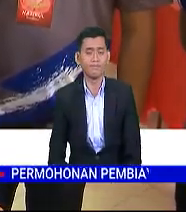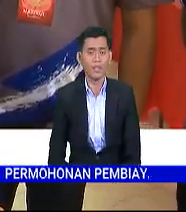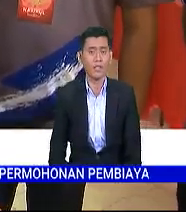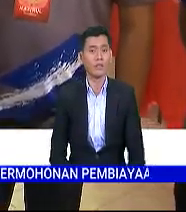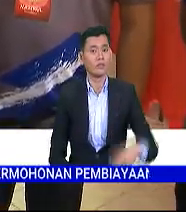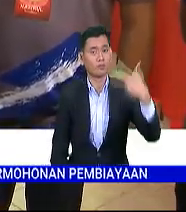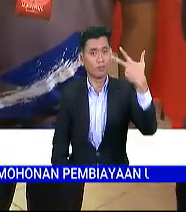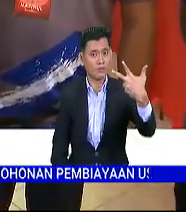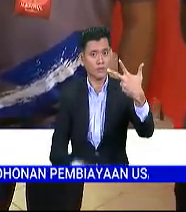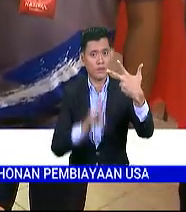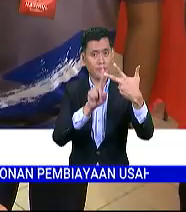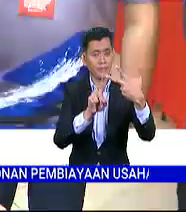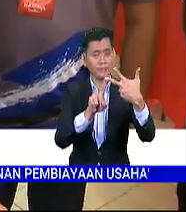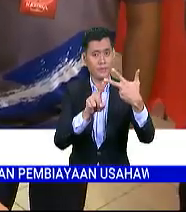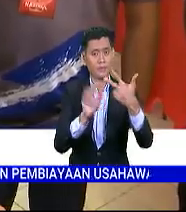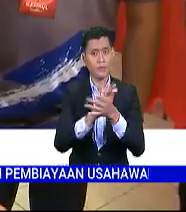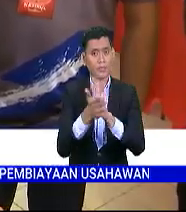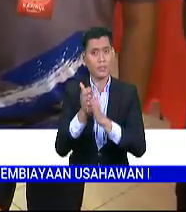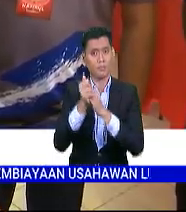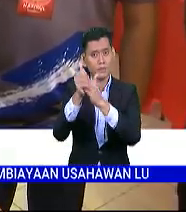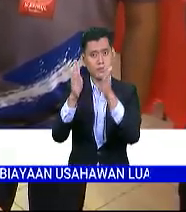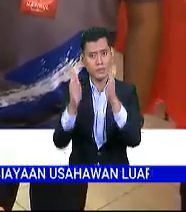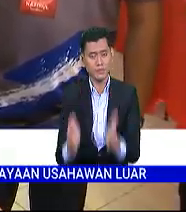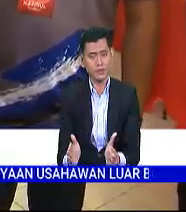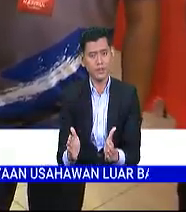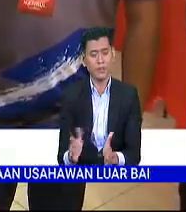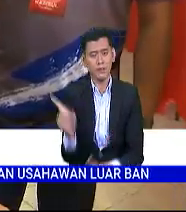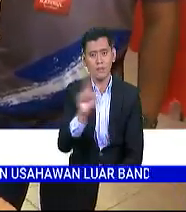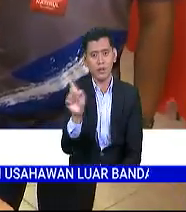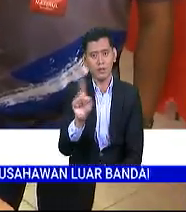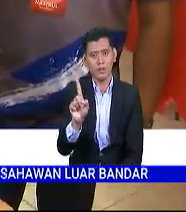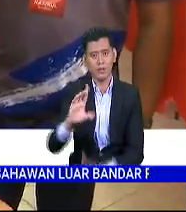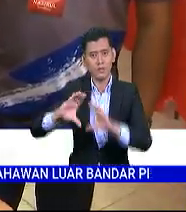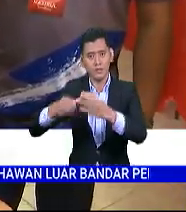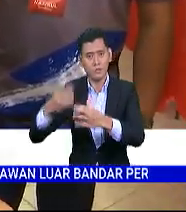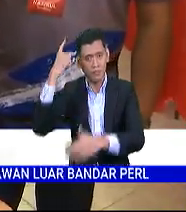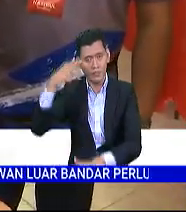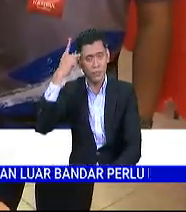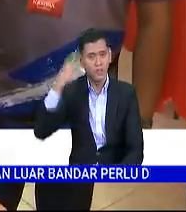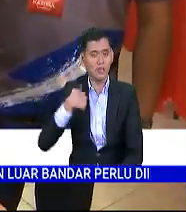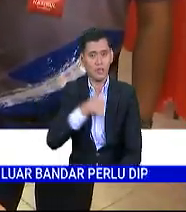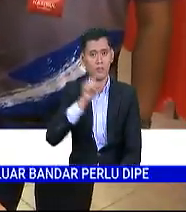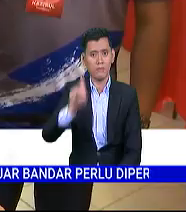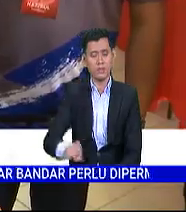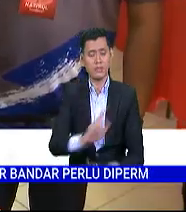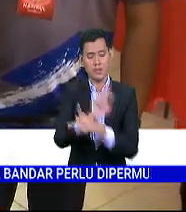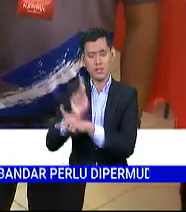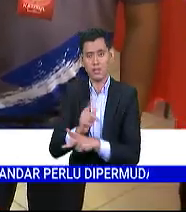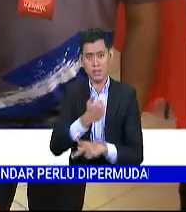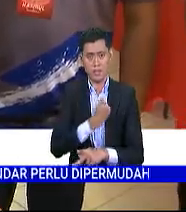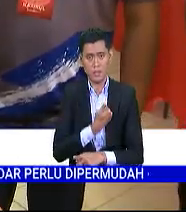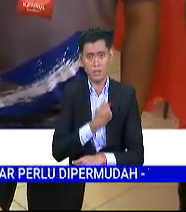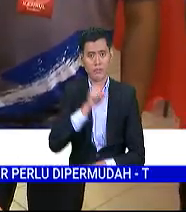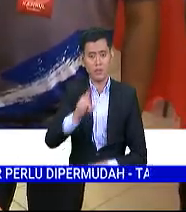Yang ketiganya, sudah tentulah sebagai pemimpin mana-mana parti pun, kita mesti well behave sebab kita